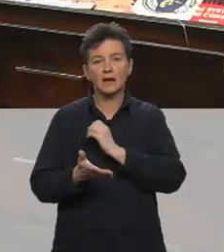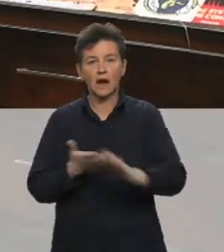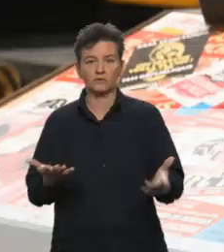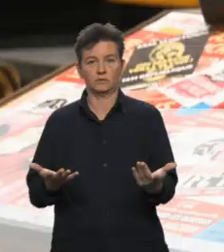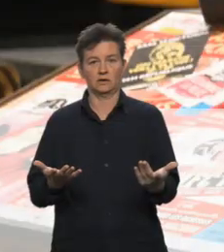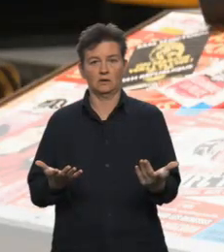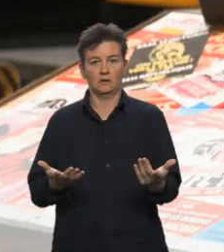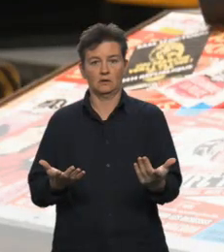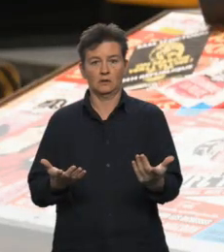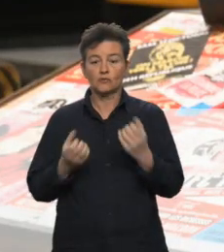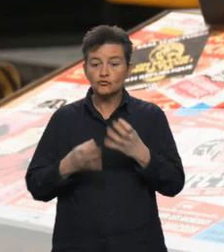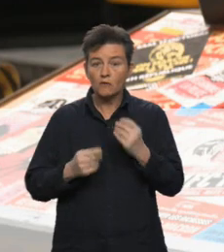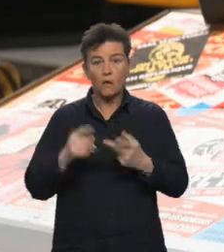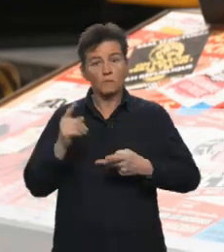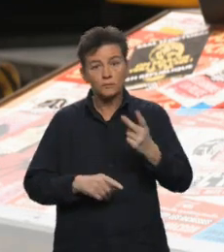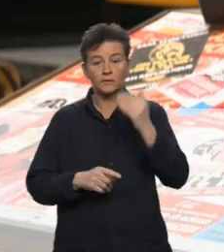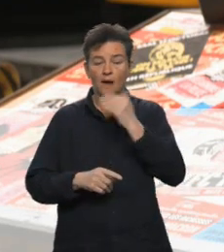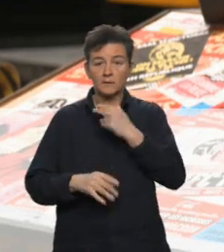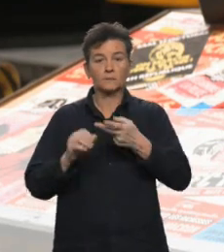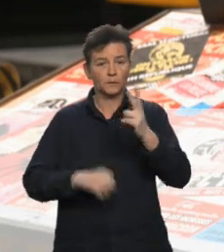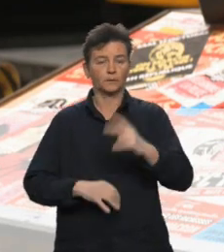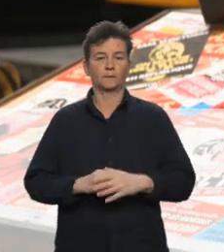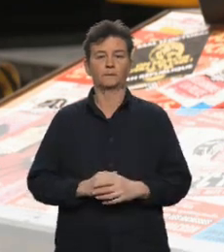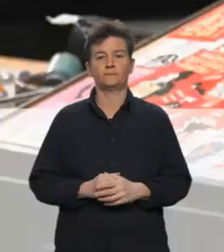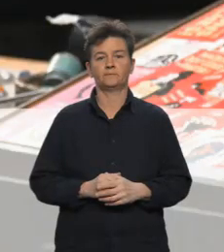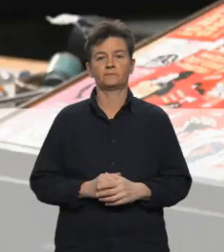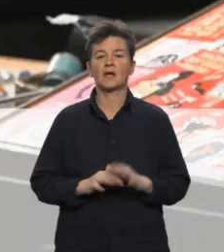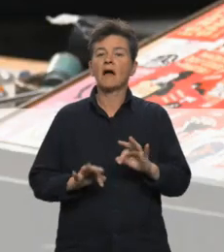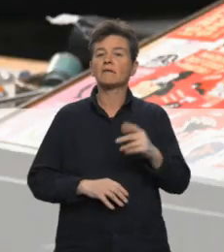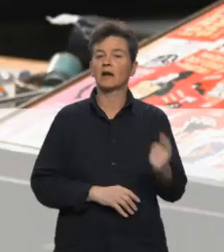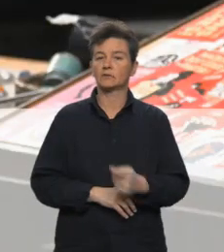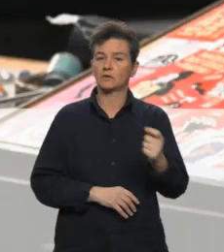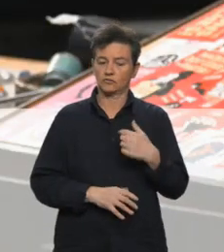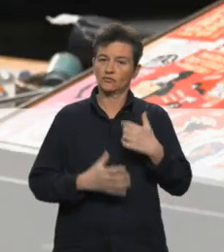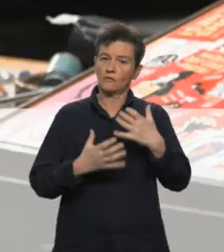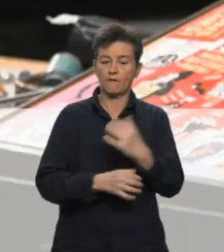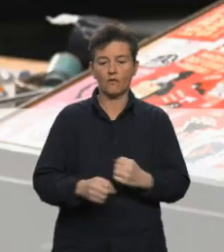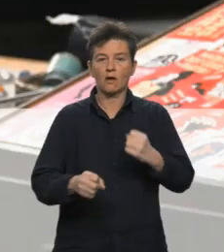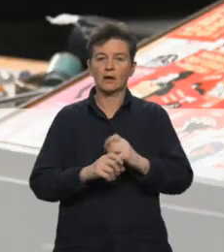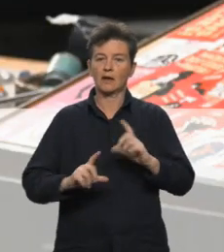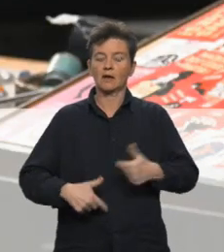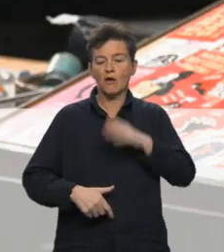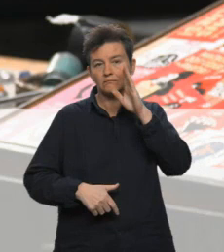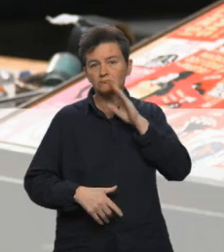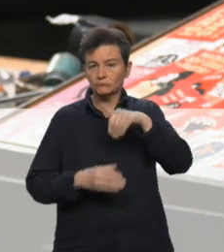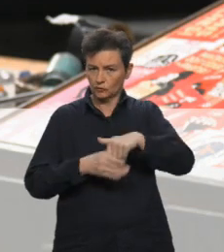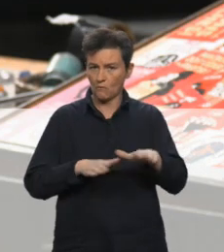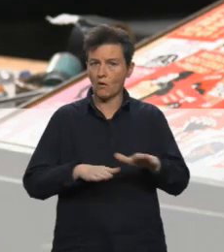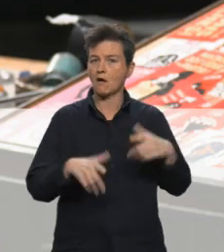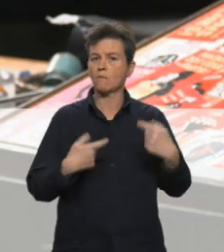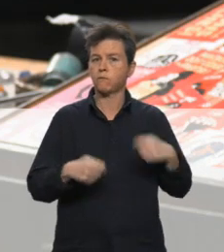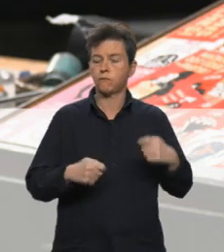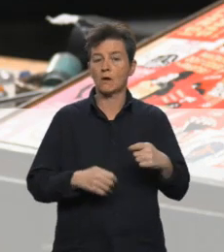gratuits, d'augmenter leur régularité et leur rapidité. Dans l'éducation, nous voulons construire une école bienveillante et avec des